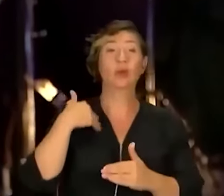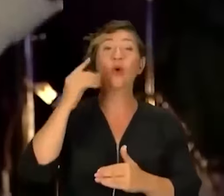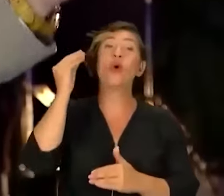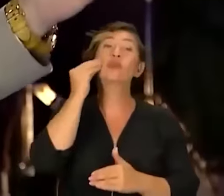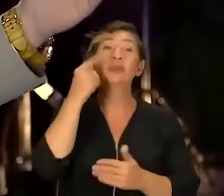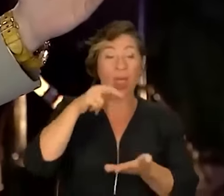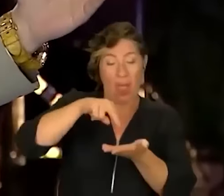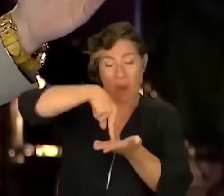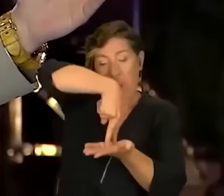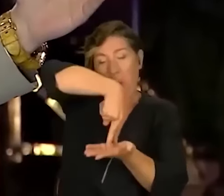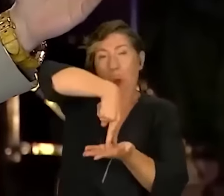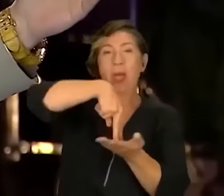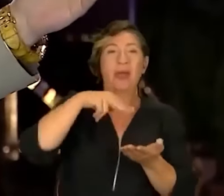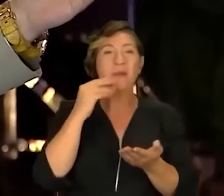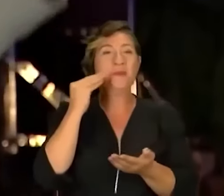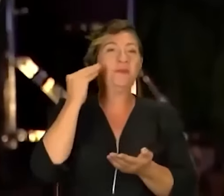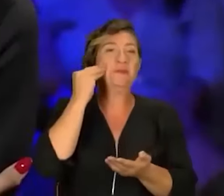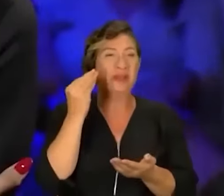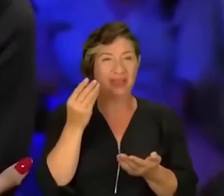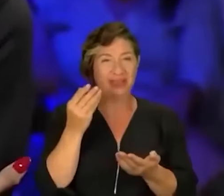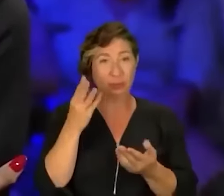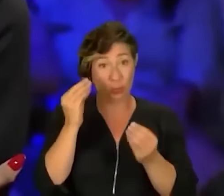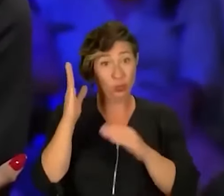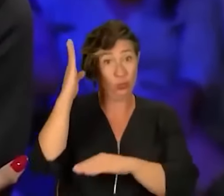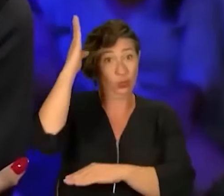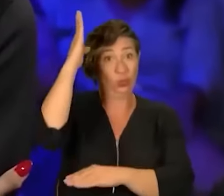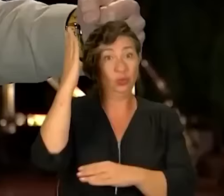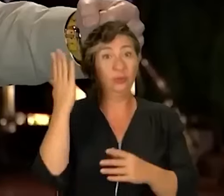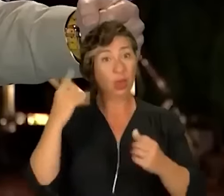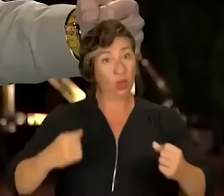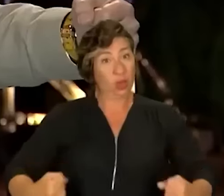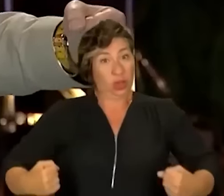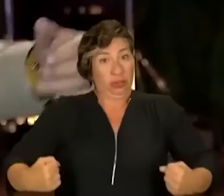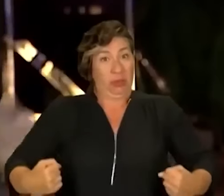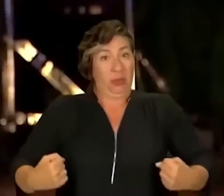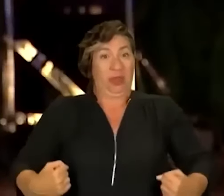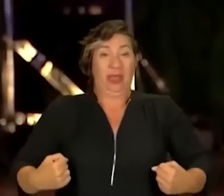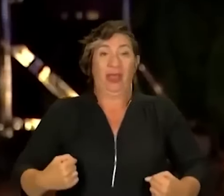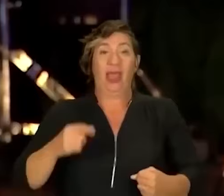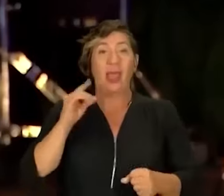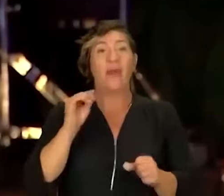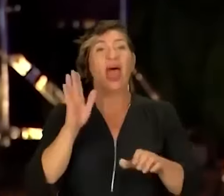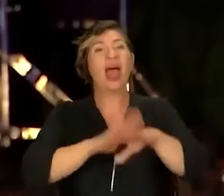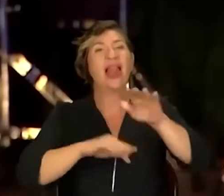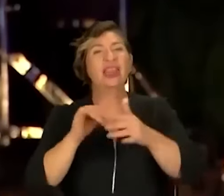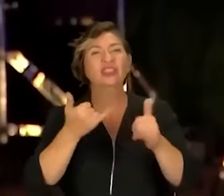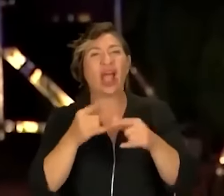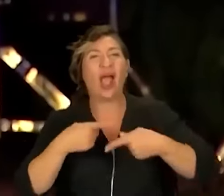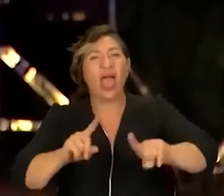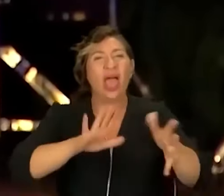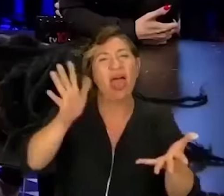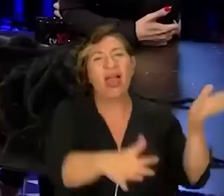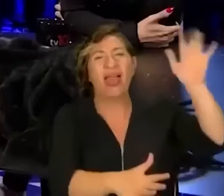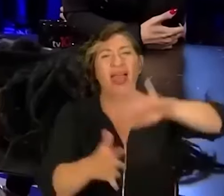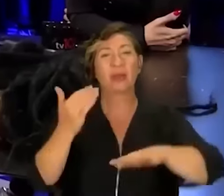öpeceğim diye Parmağımın ucunda kalkıyorum ya hakikaten o kadar büyük bir de iri bir de iri bir de hep el şakası yapar